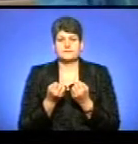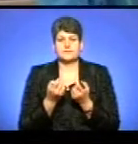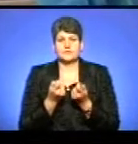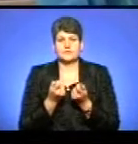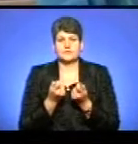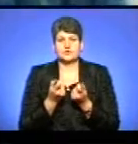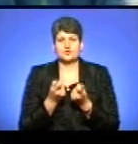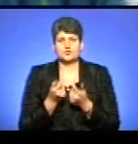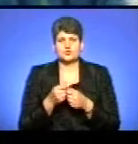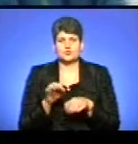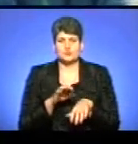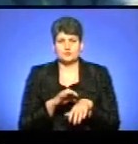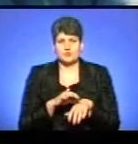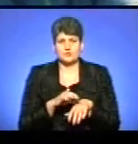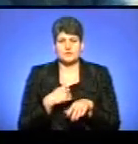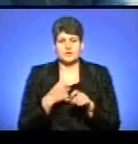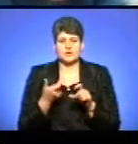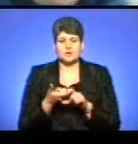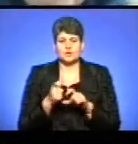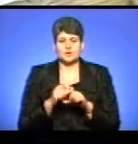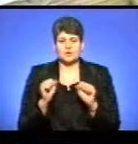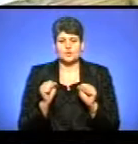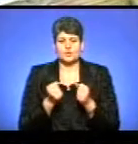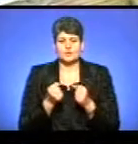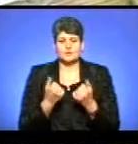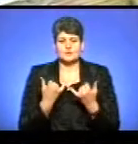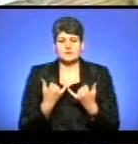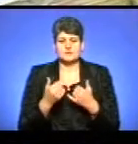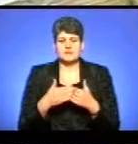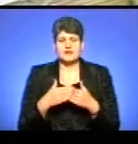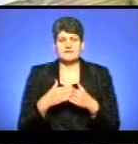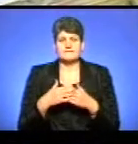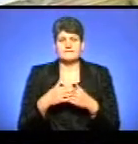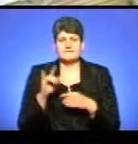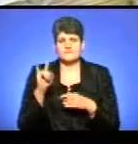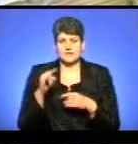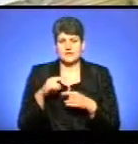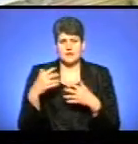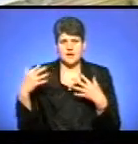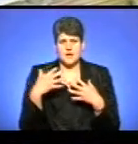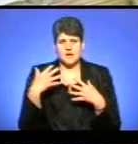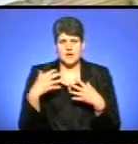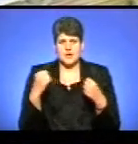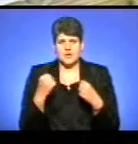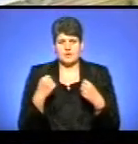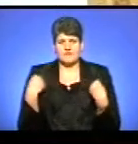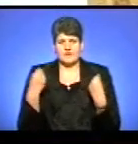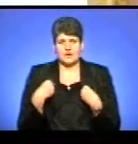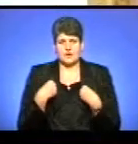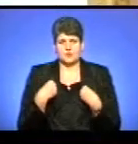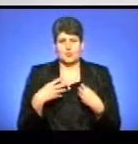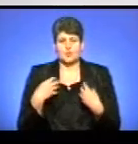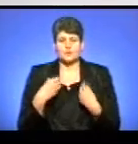чуть-чуть хворію. Мені дуже холодно зараз. Біля вікна мені інколи холодно, і я вдіваю куртку.